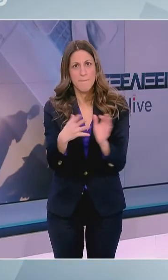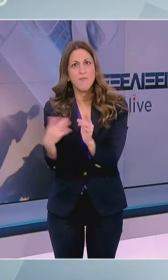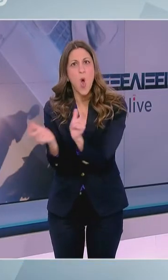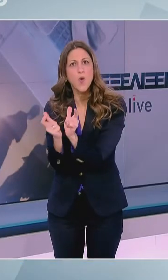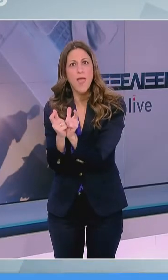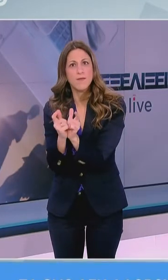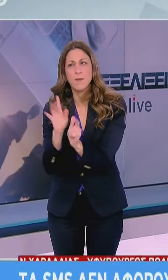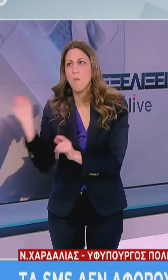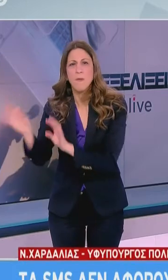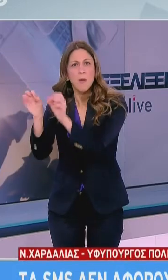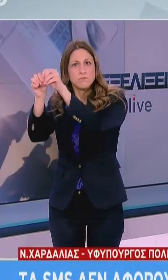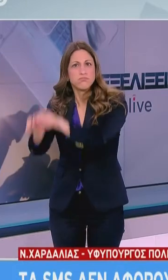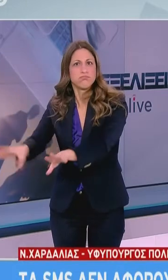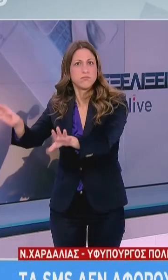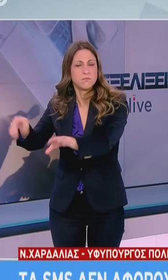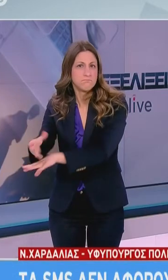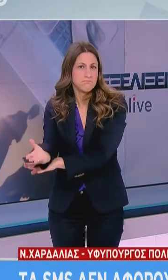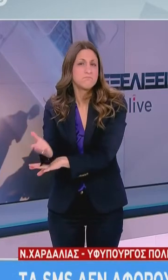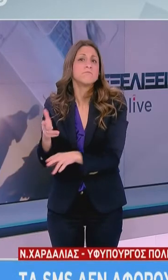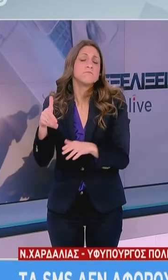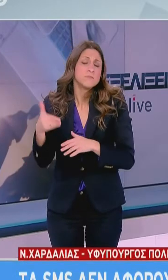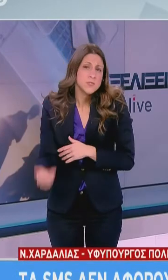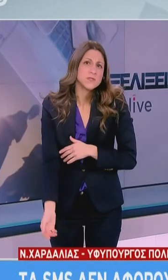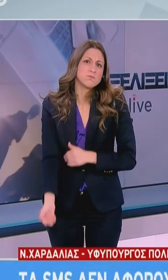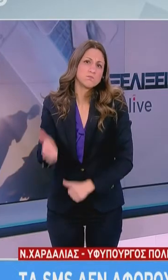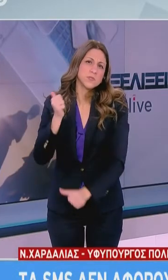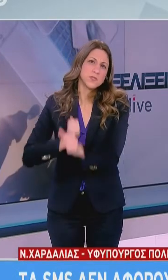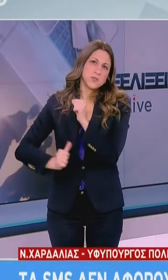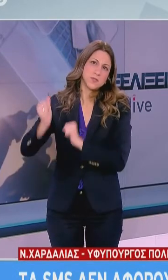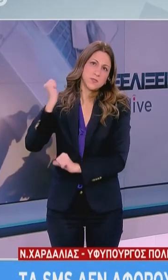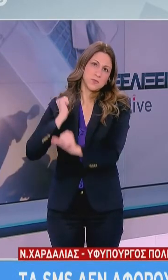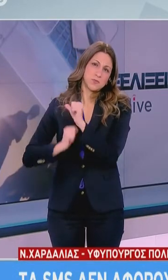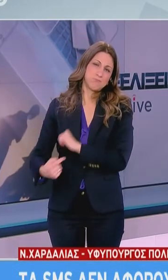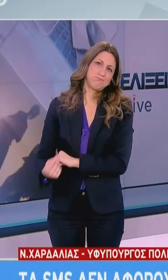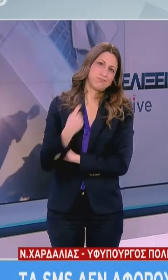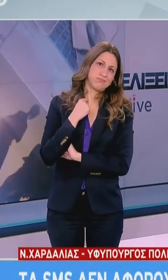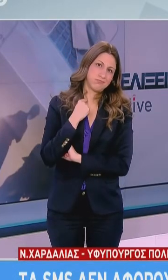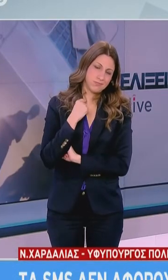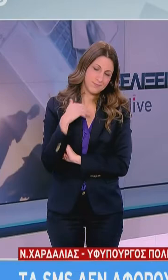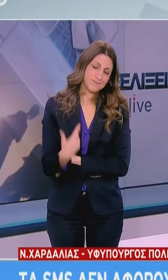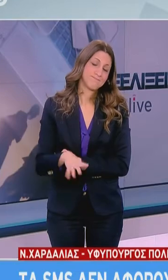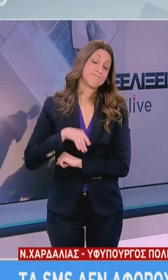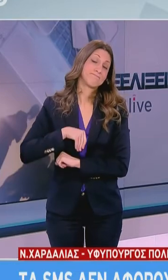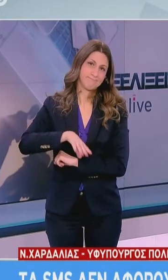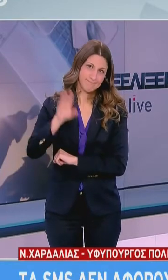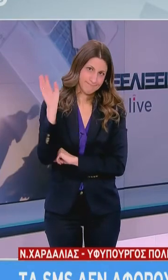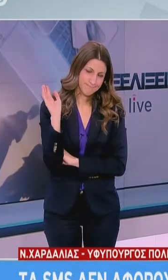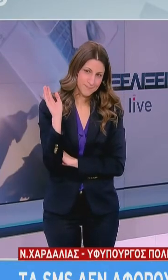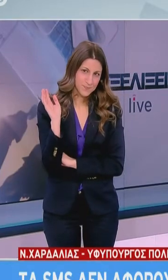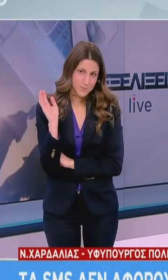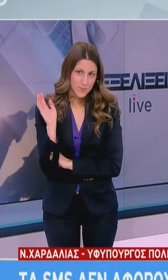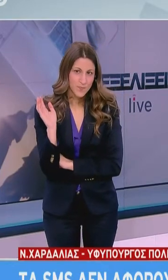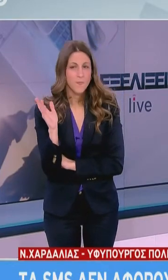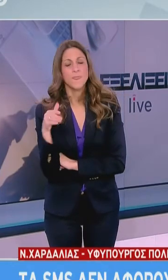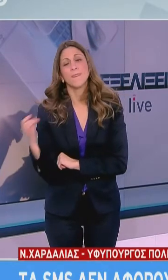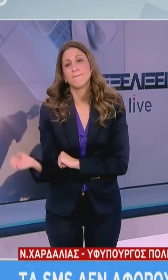είδους παράμετρος μπορεί να μας οδηγήσει πολλές μέρες πίσω. Άρα αυτό είναι κάτι το οποίο δεν είναι αποδεκτό και στο μέτρο που θα